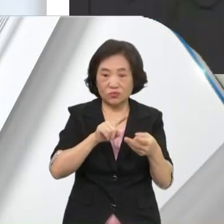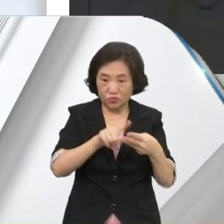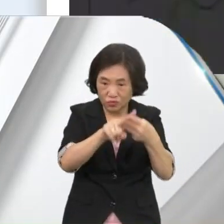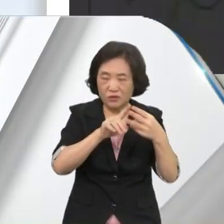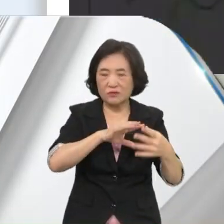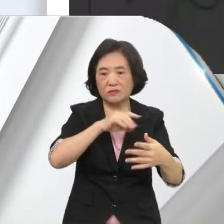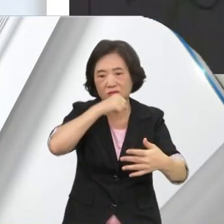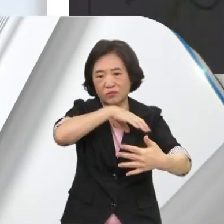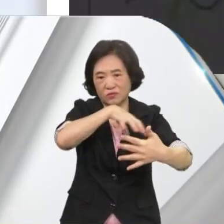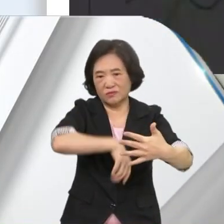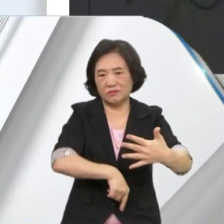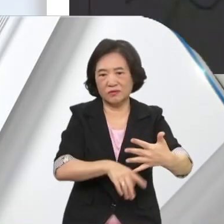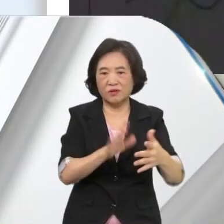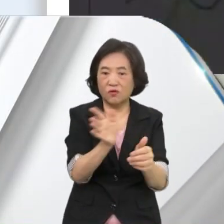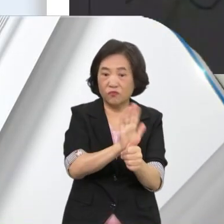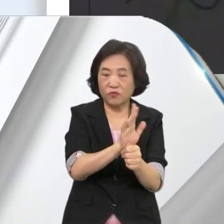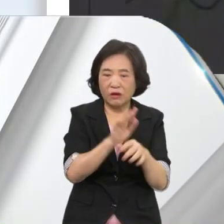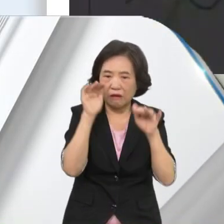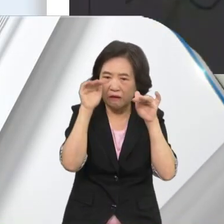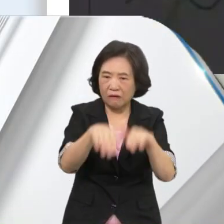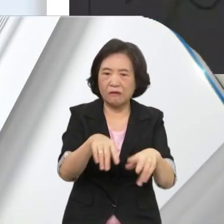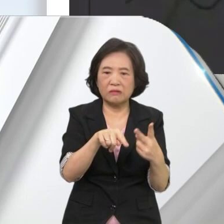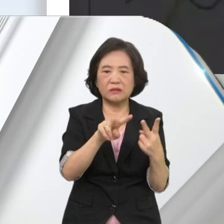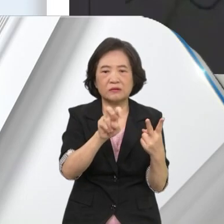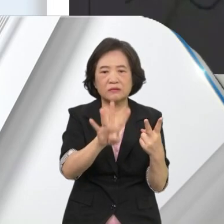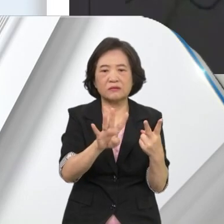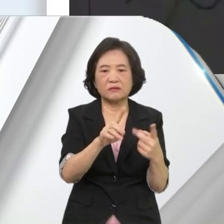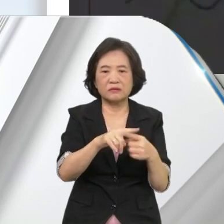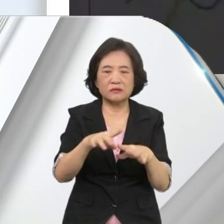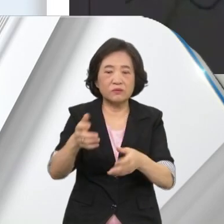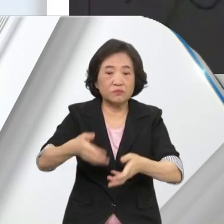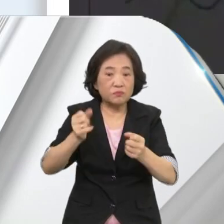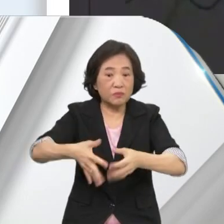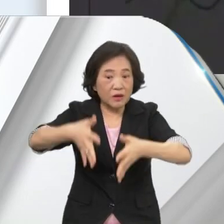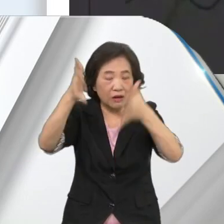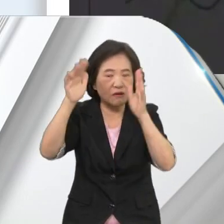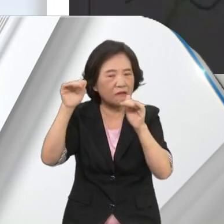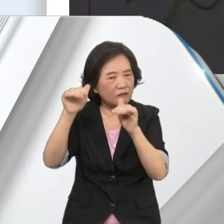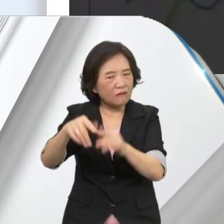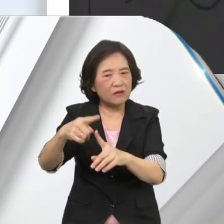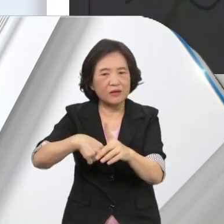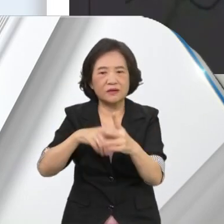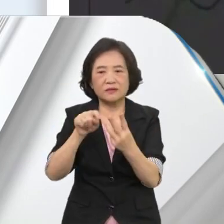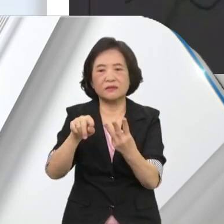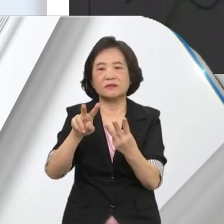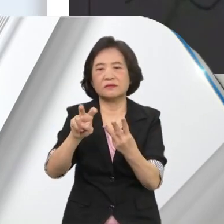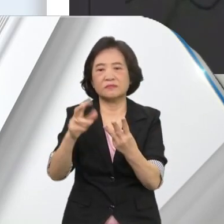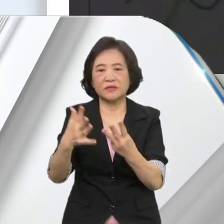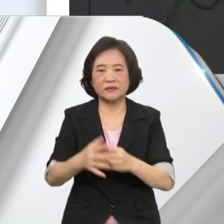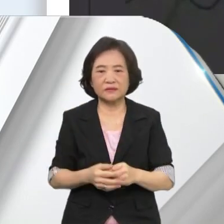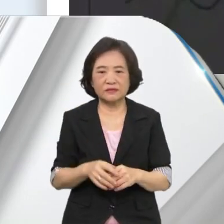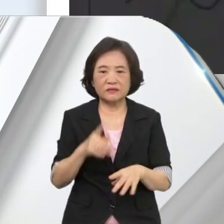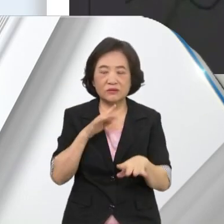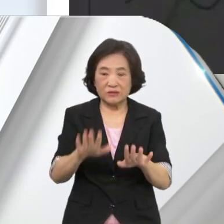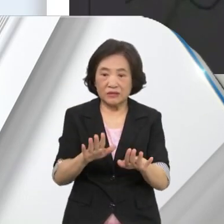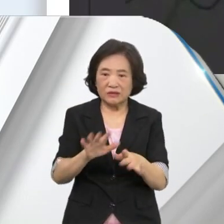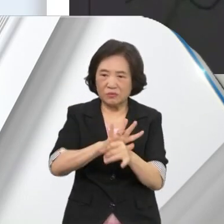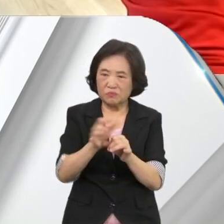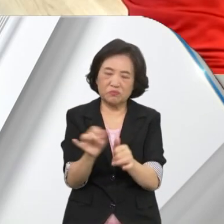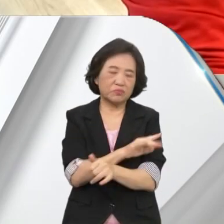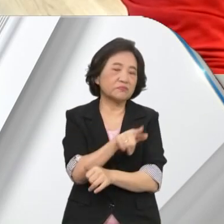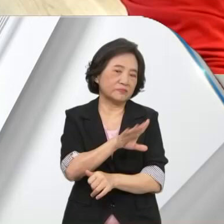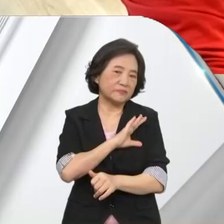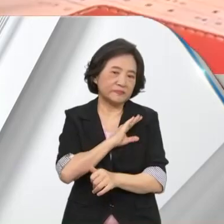然后我们看到服务业是下降了2.24%，营建业是往下降了3.28%，大概都跟这一波的疫情有